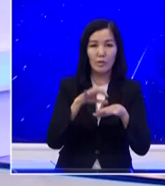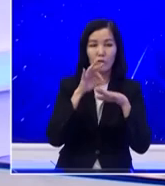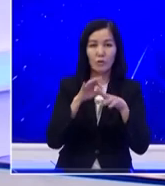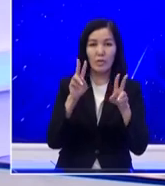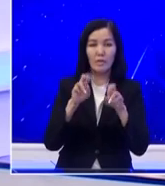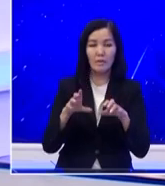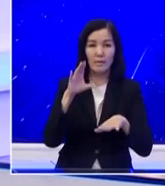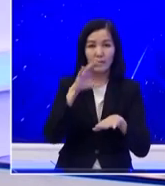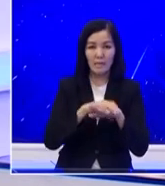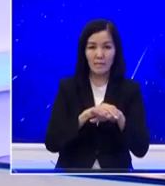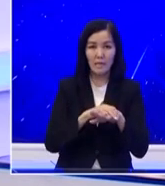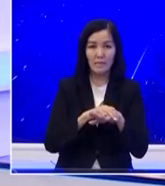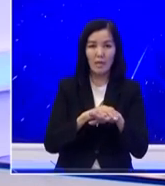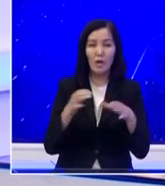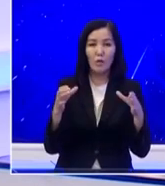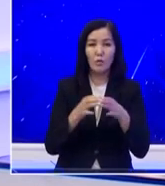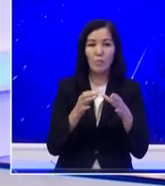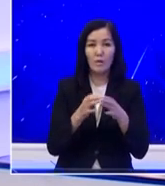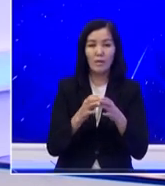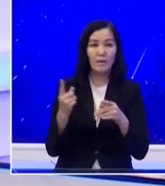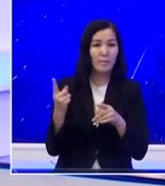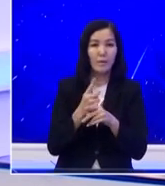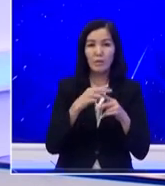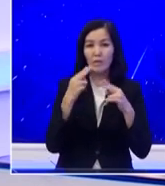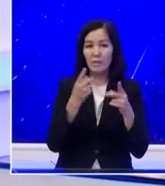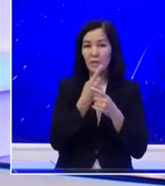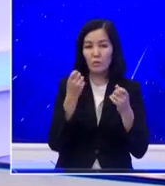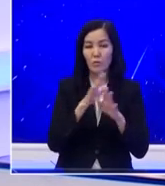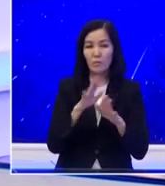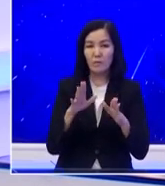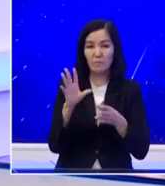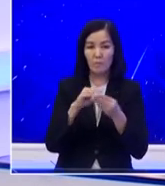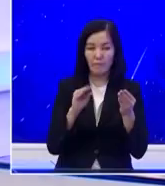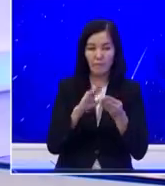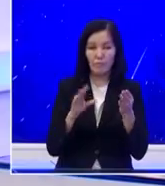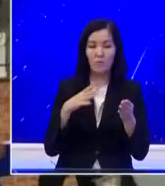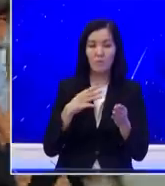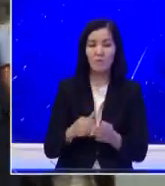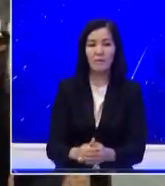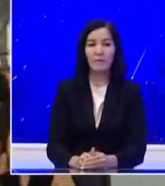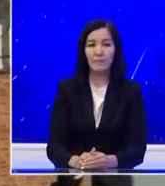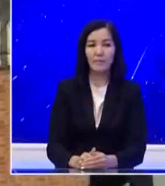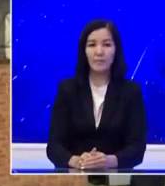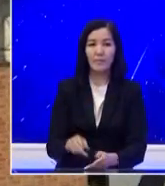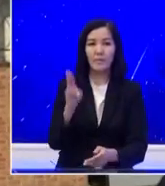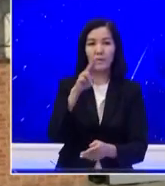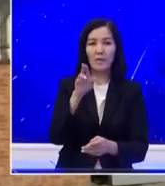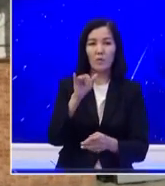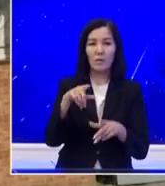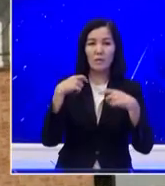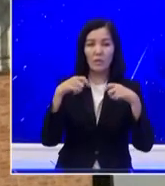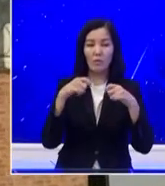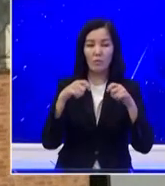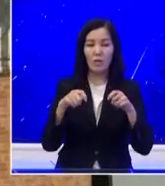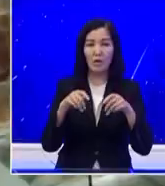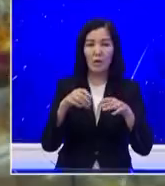рейд барысында анықталды. Топ өкілдері бұл алғашқы ескерту еместігін айтады. Дәулет сауда орталығы адам көп